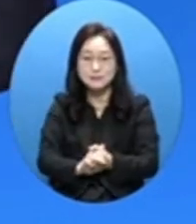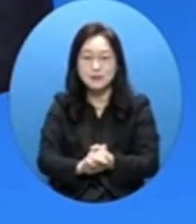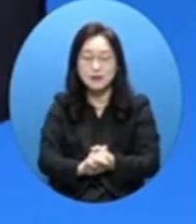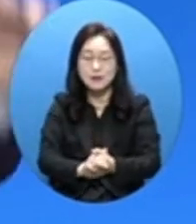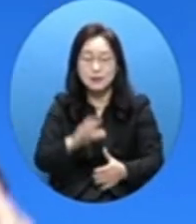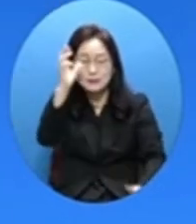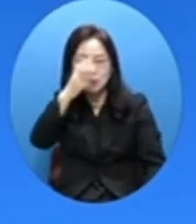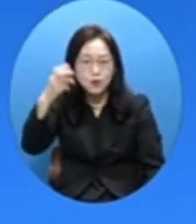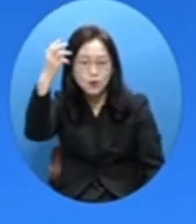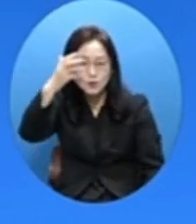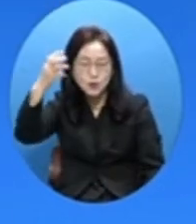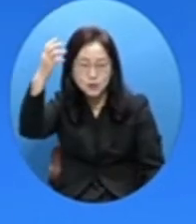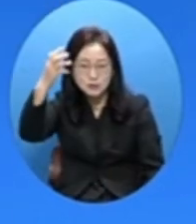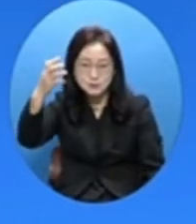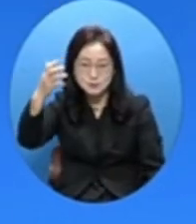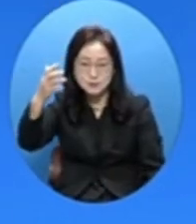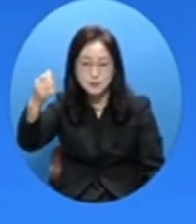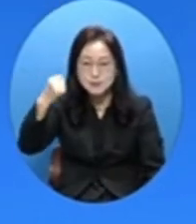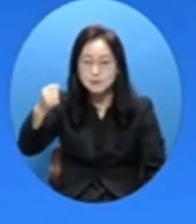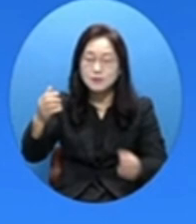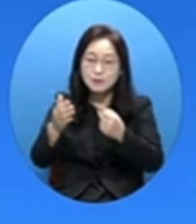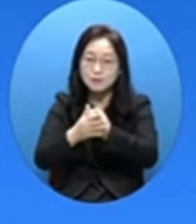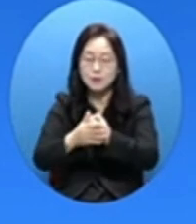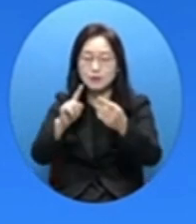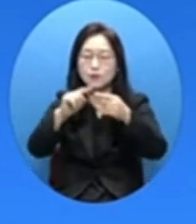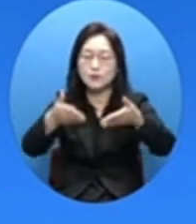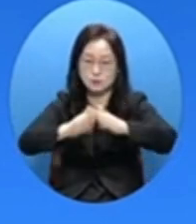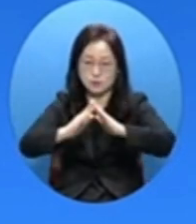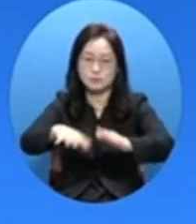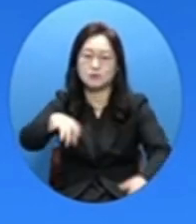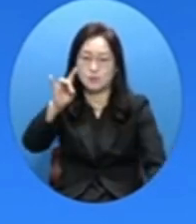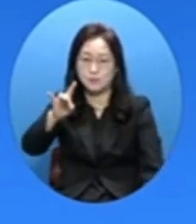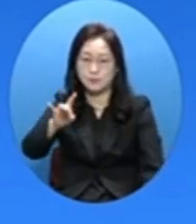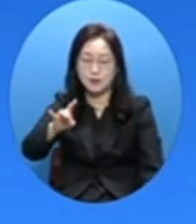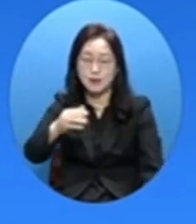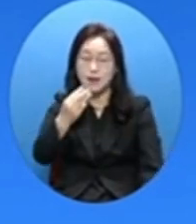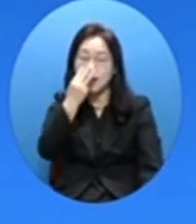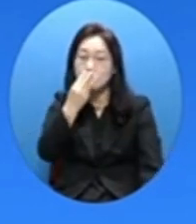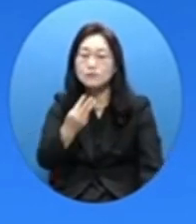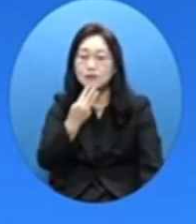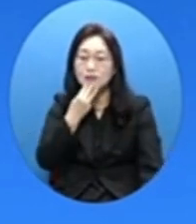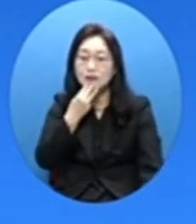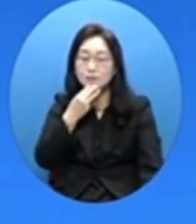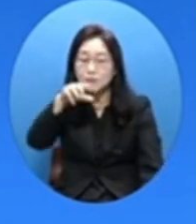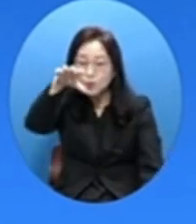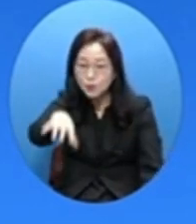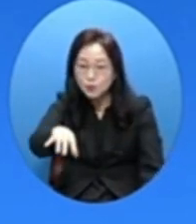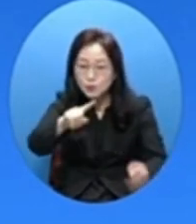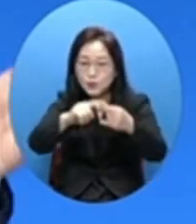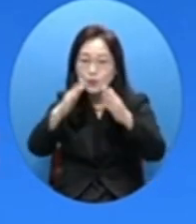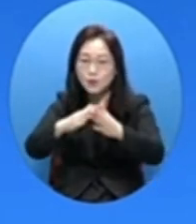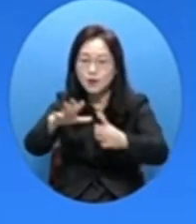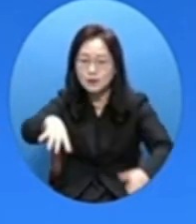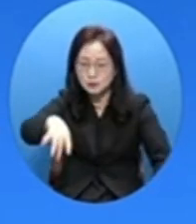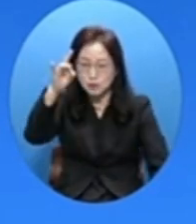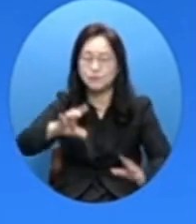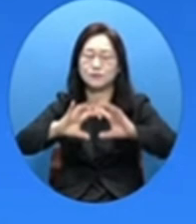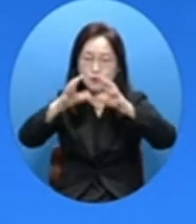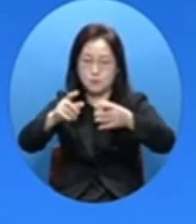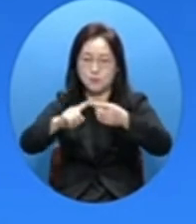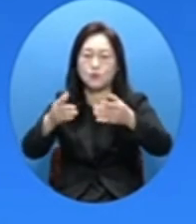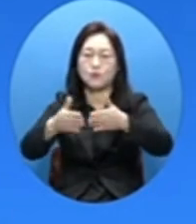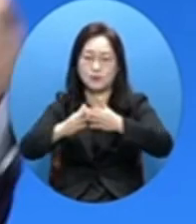성령님으로 교회가 탄생했습니다. 이 예루살렘 교회는 세계 최초의 교회로 하나님께서 세우신 교회입니다. 이 온전 성령강림